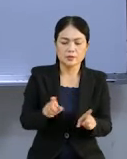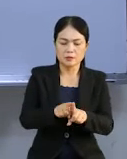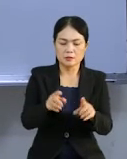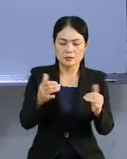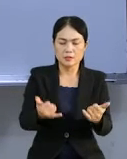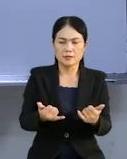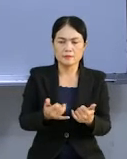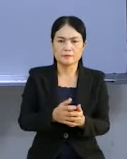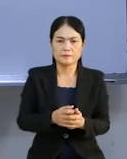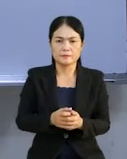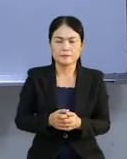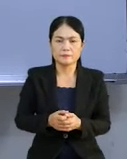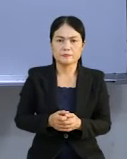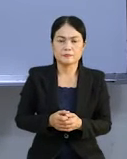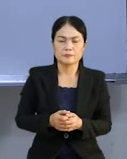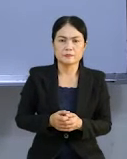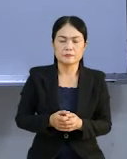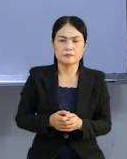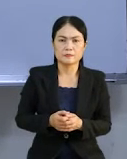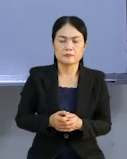ní